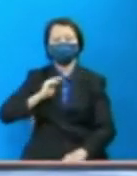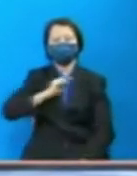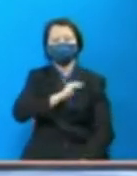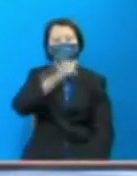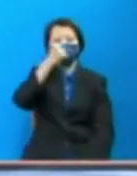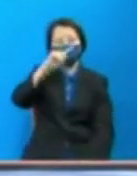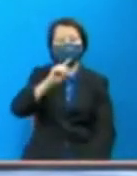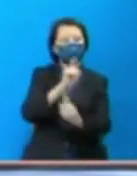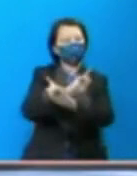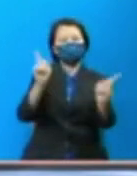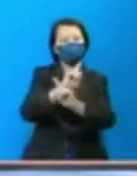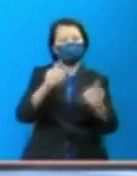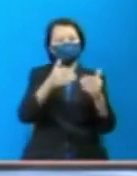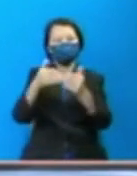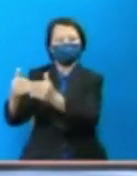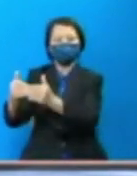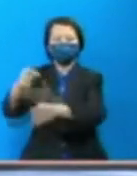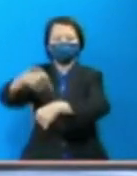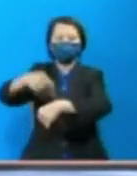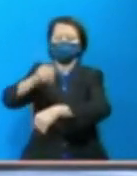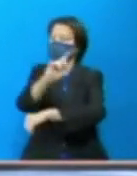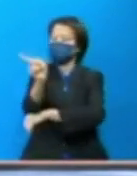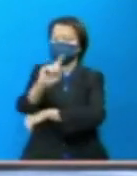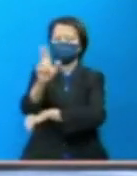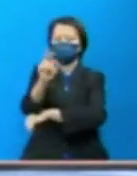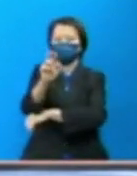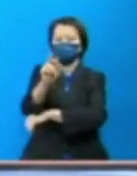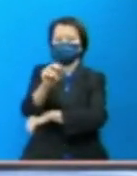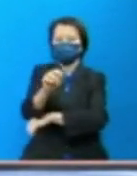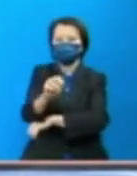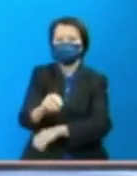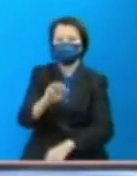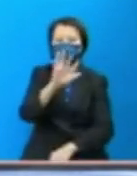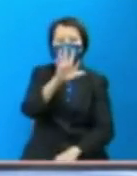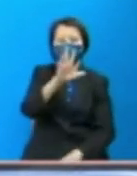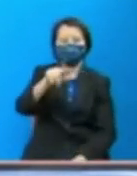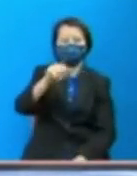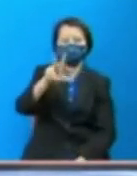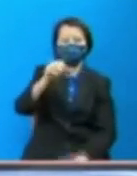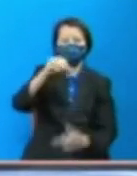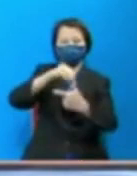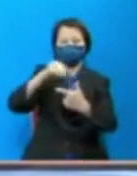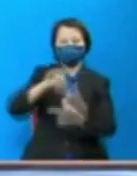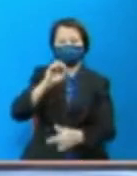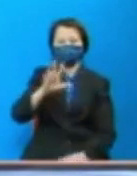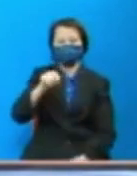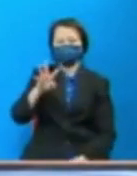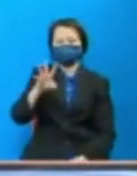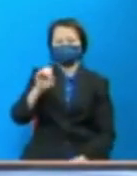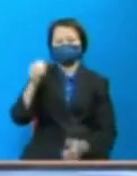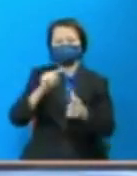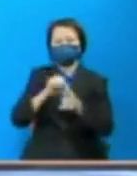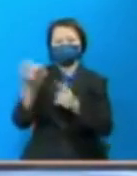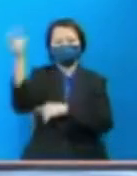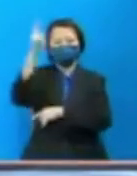untuk tidak melanjutkan masa ini dari the mohon lima setengah tepat 55 bagi ruang ataupun karib